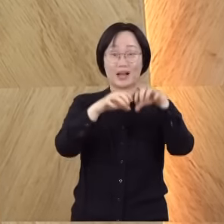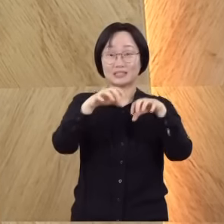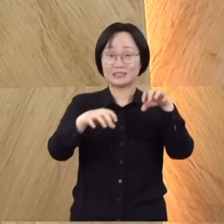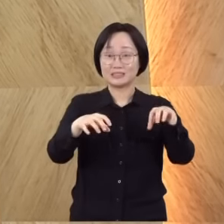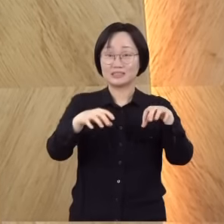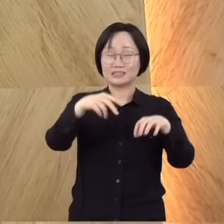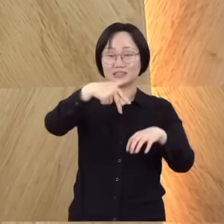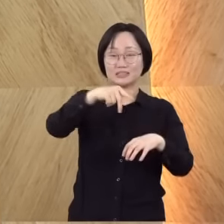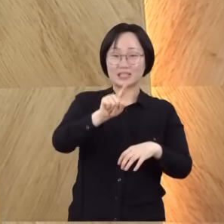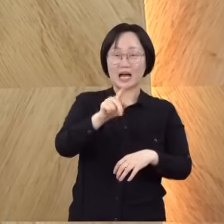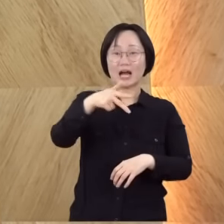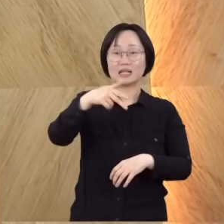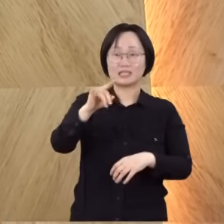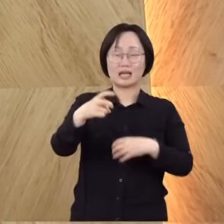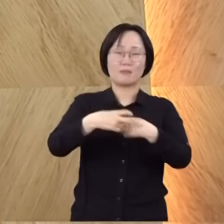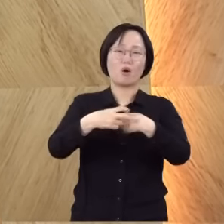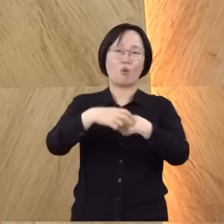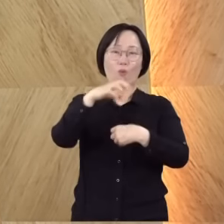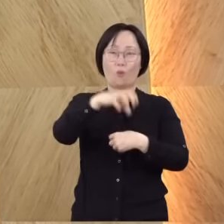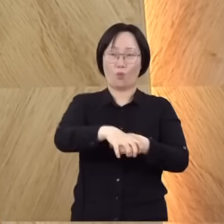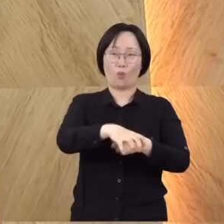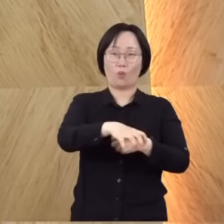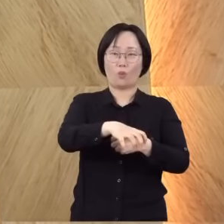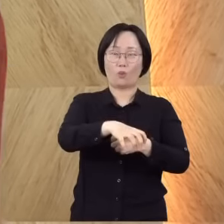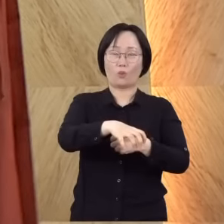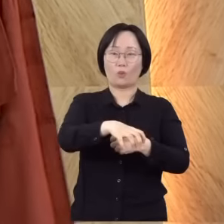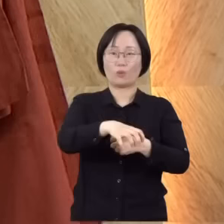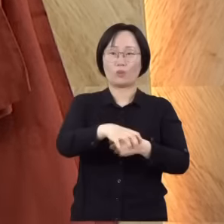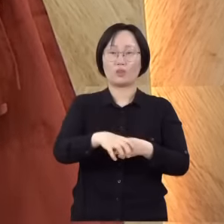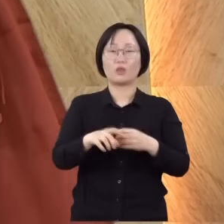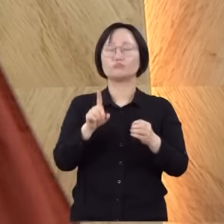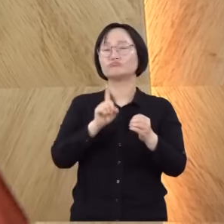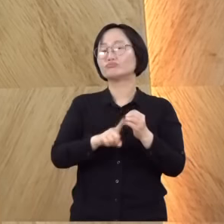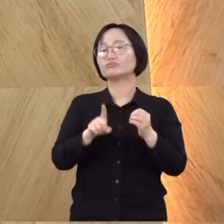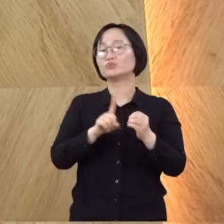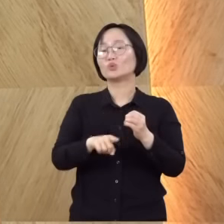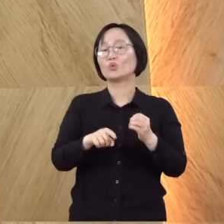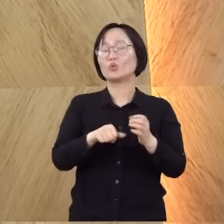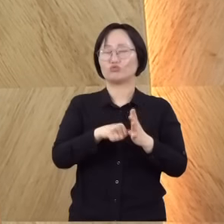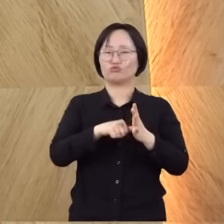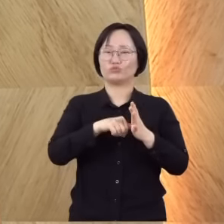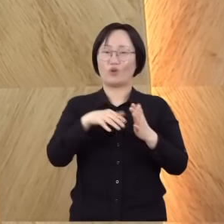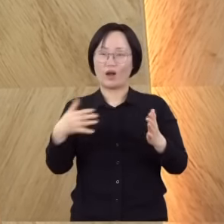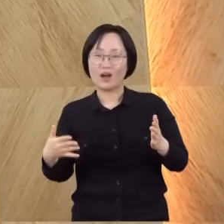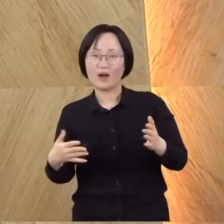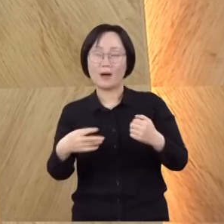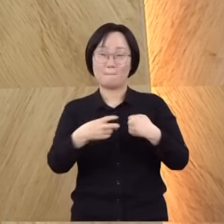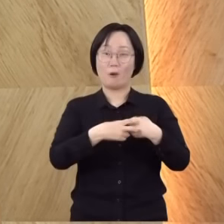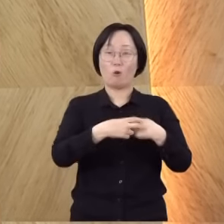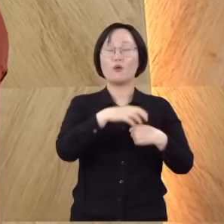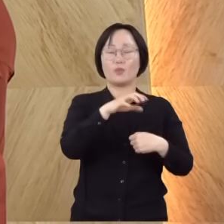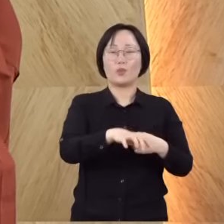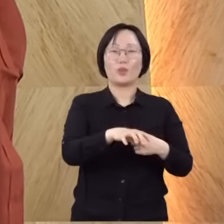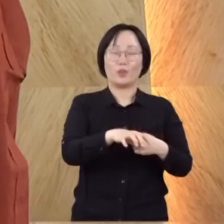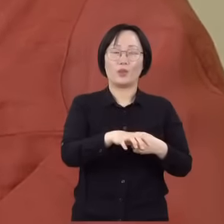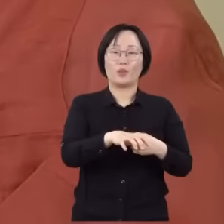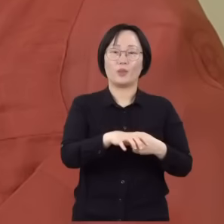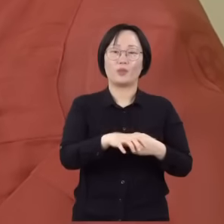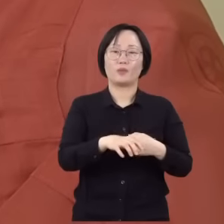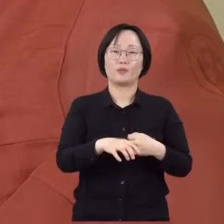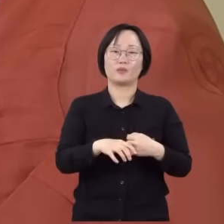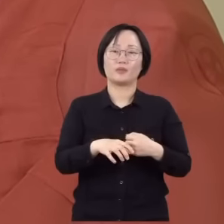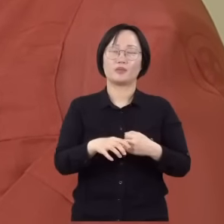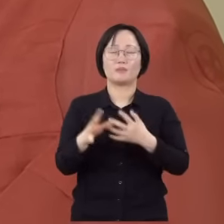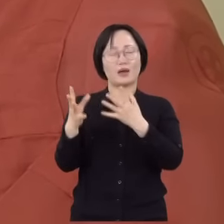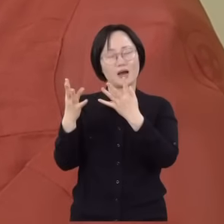정토마을 자재 병원이라고 어 우리 불교계에서 아주 유명한 병원이고 그리고 많은